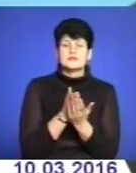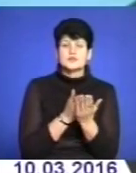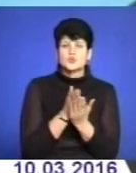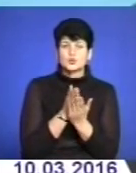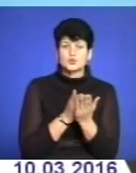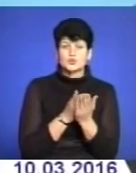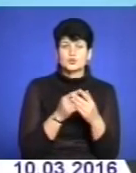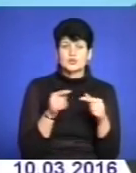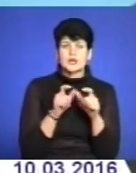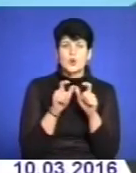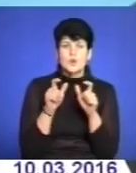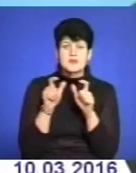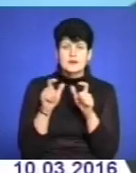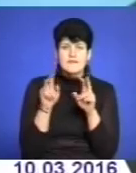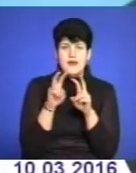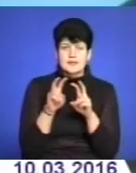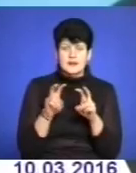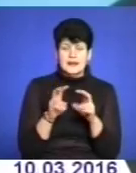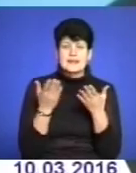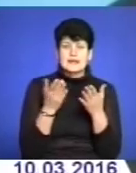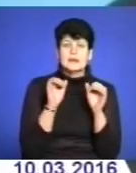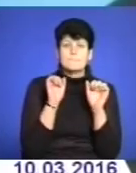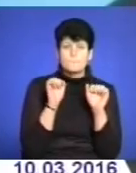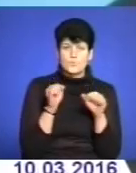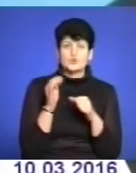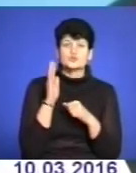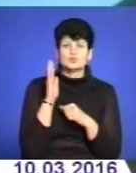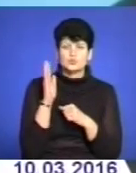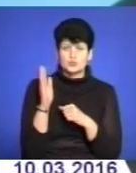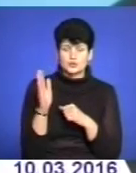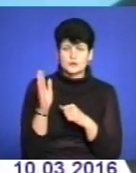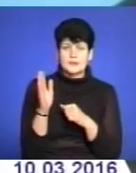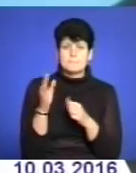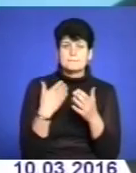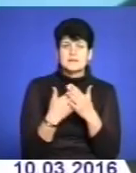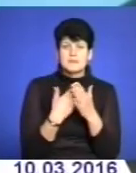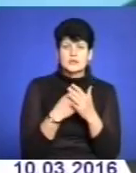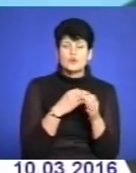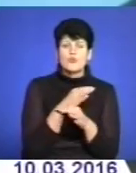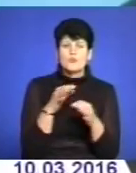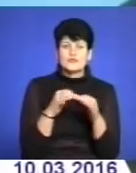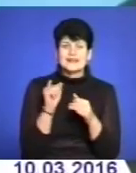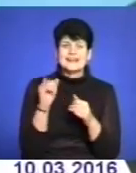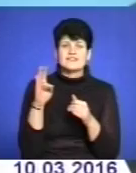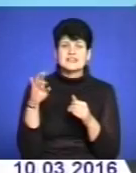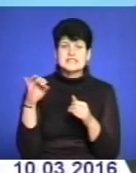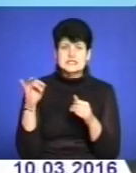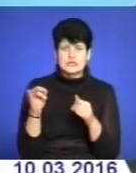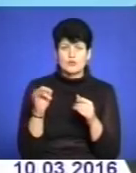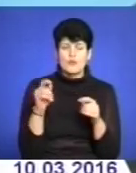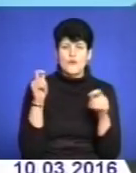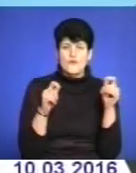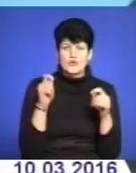інфраструктурних об'єктів аналіз, які можуть бути предметом обговорення на інвестиційному форумі. Більше того,